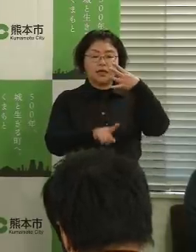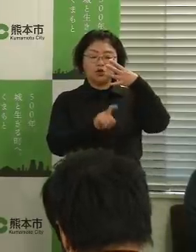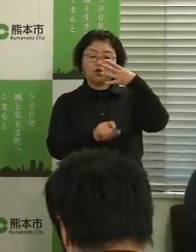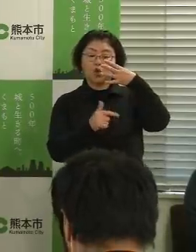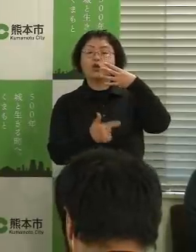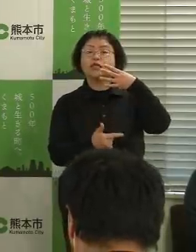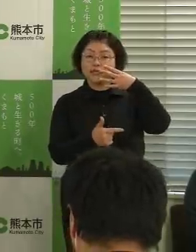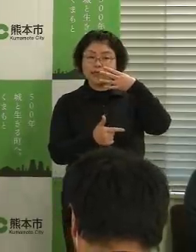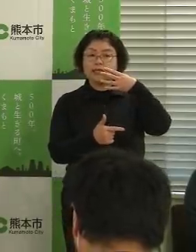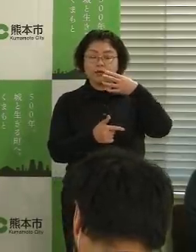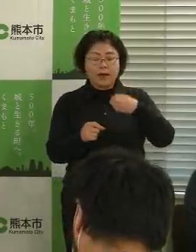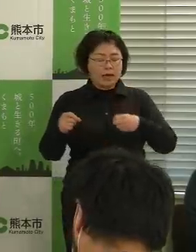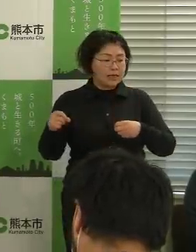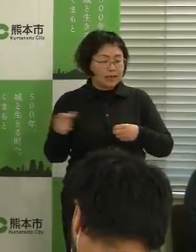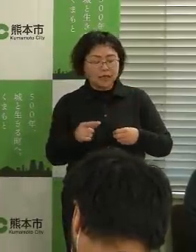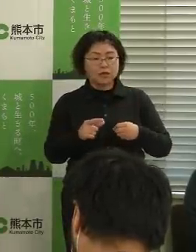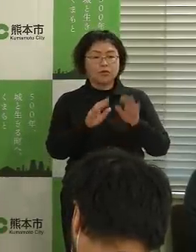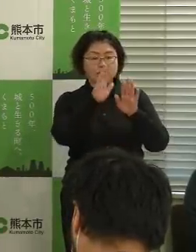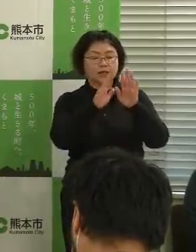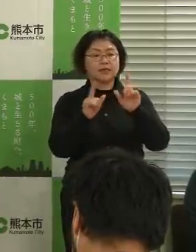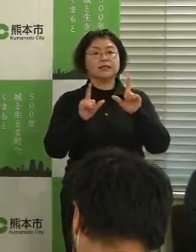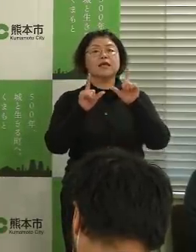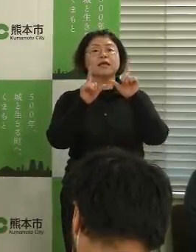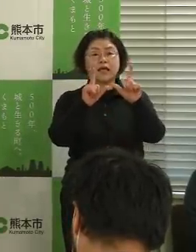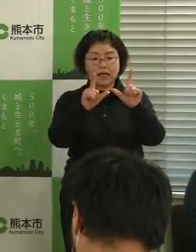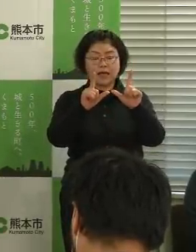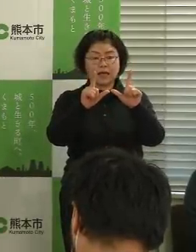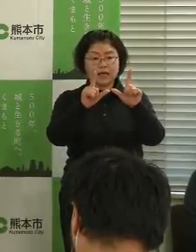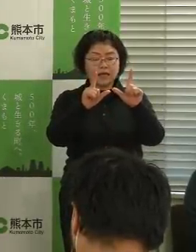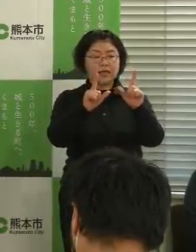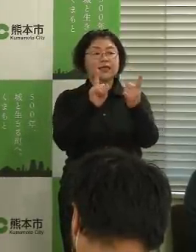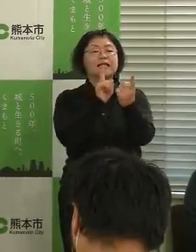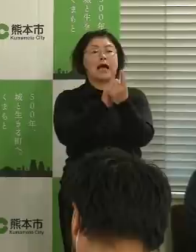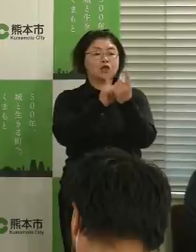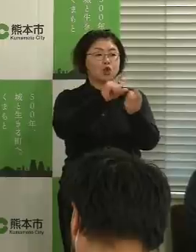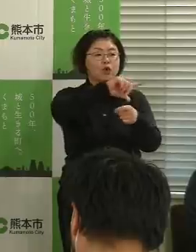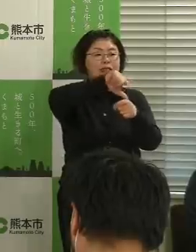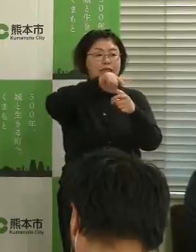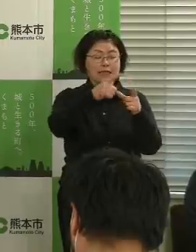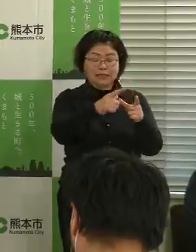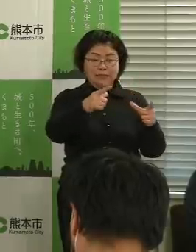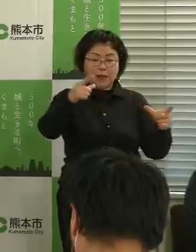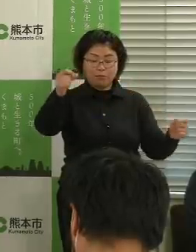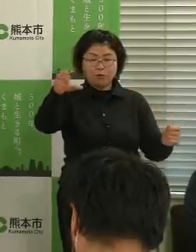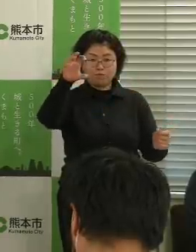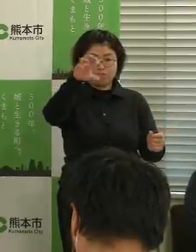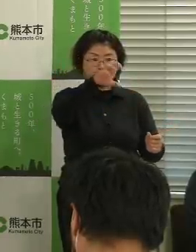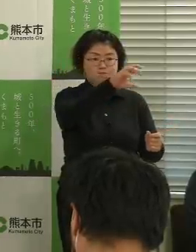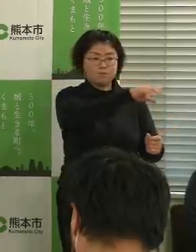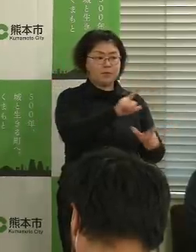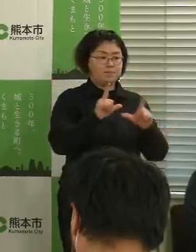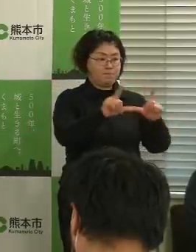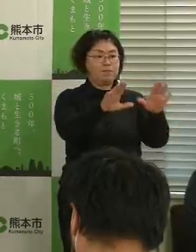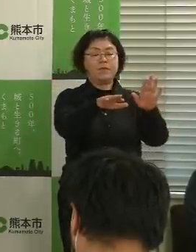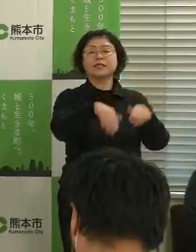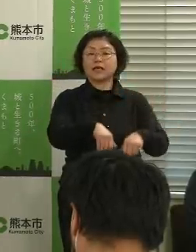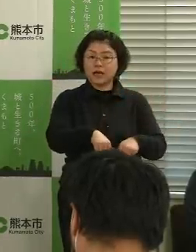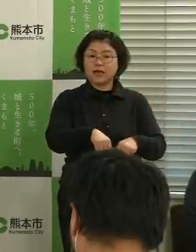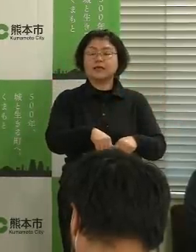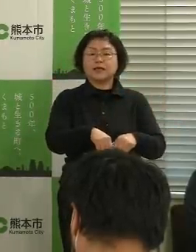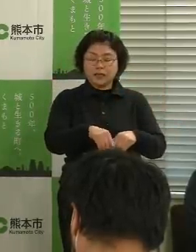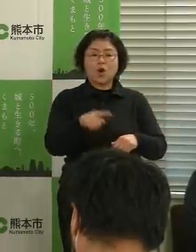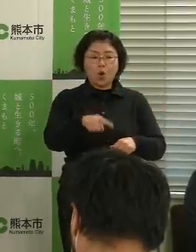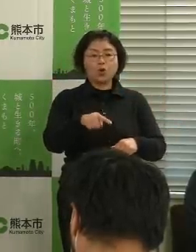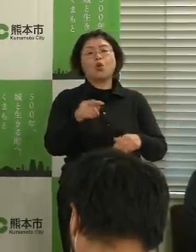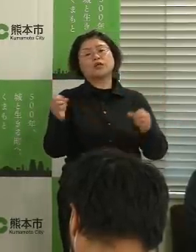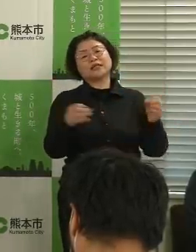には緊急事態宣言の対象区域が全国に拡大をされました。サミットを